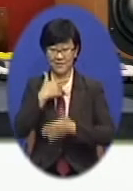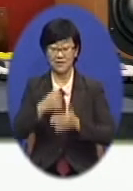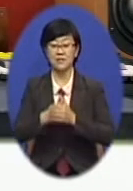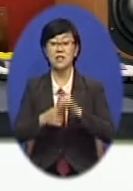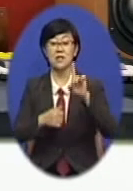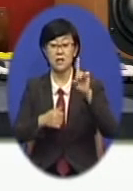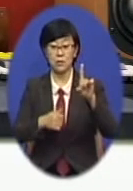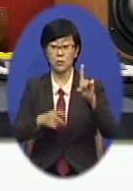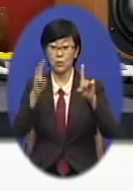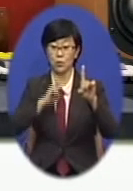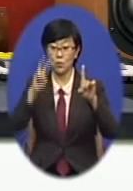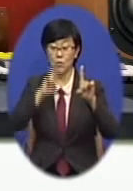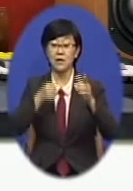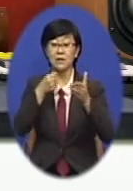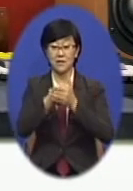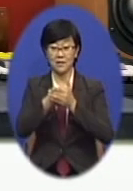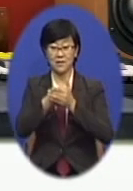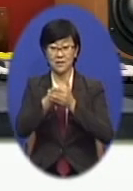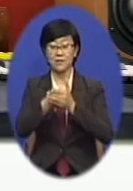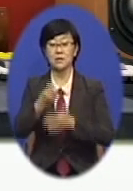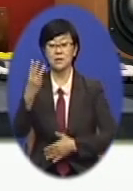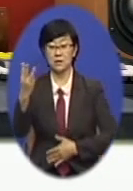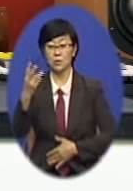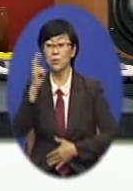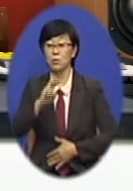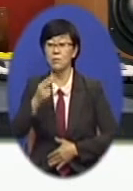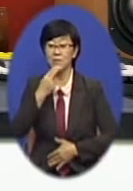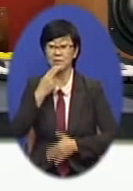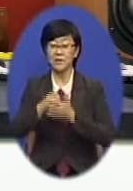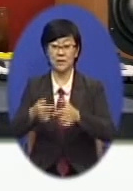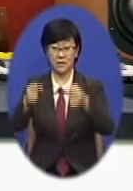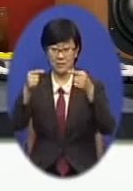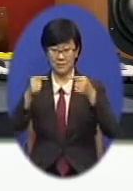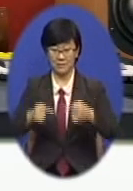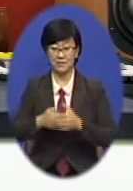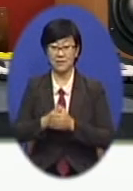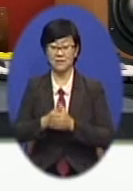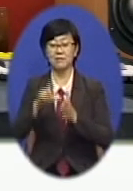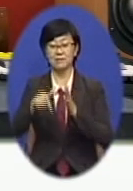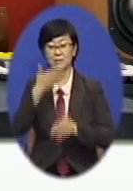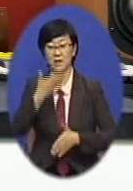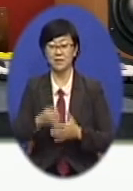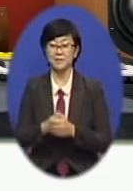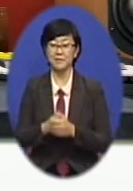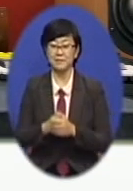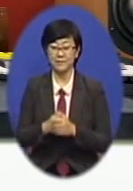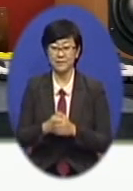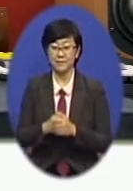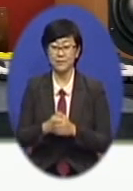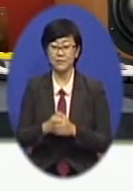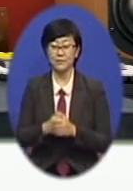노래 지정곡 부르기, 1번과 3번 무반주 참여로 이 시간 참여를 하실 수가 있겠습니다.